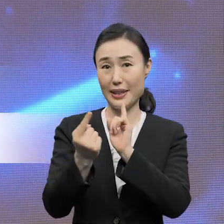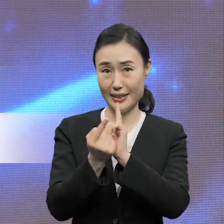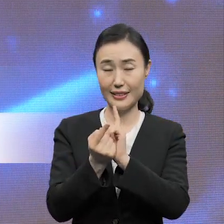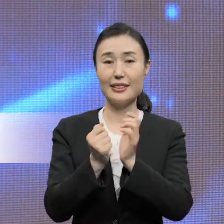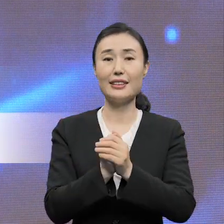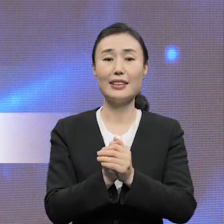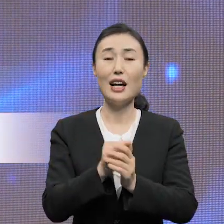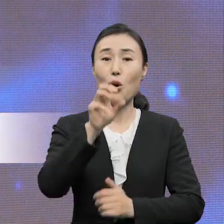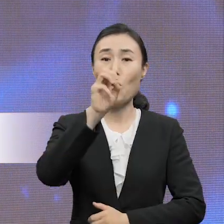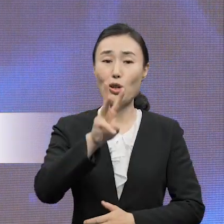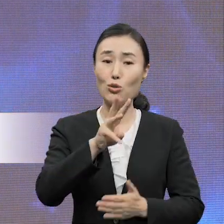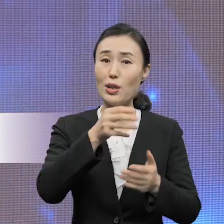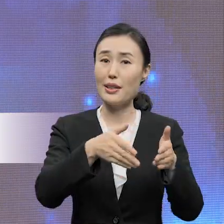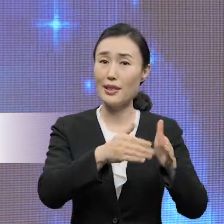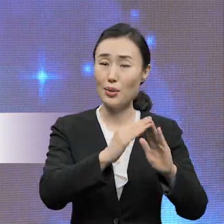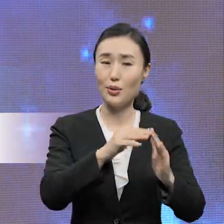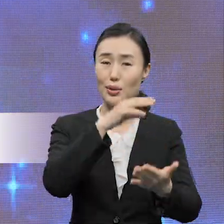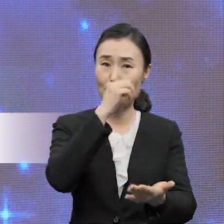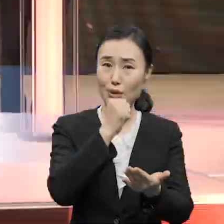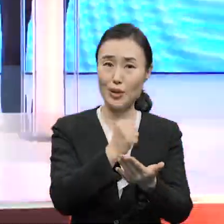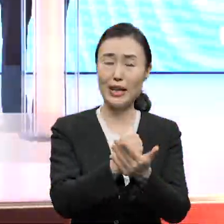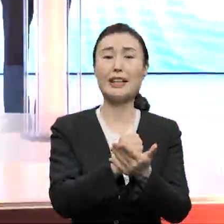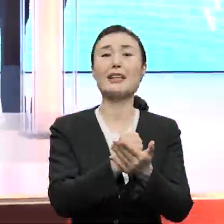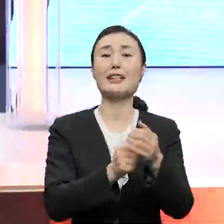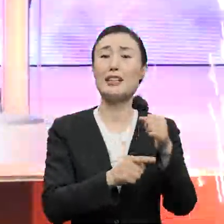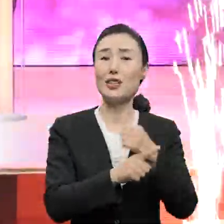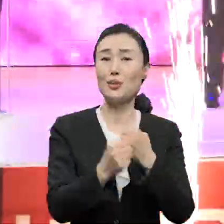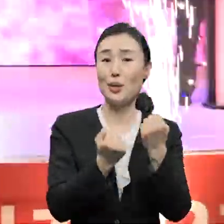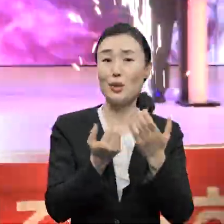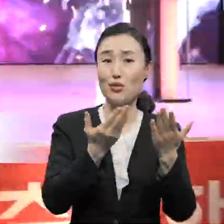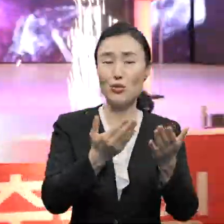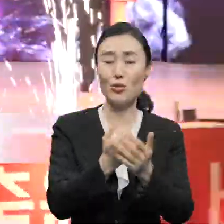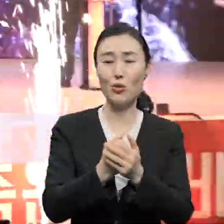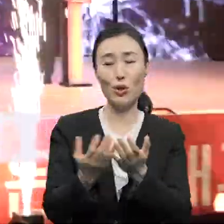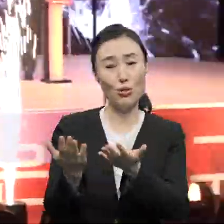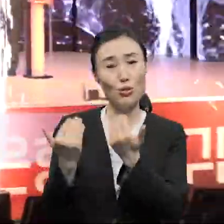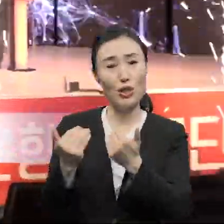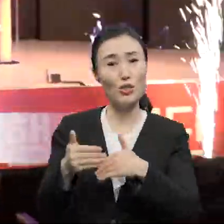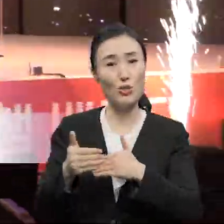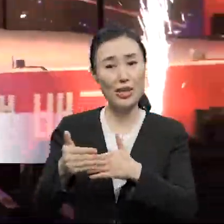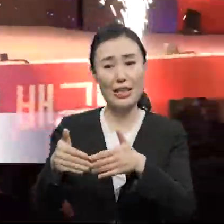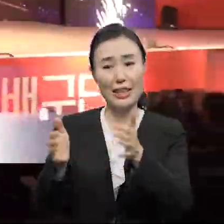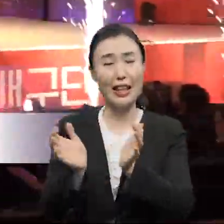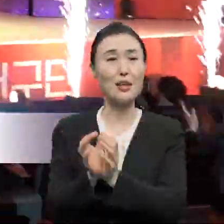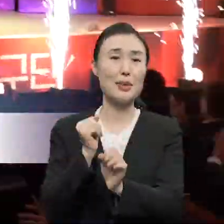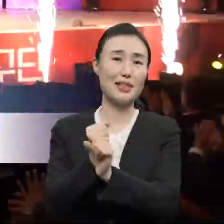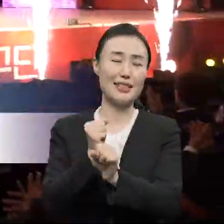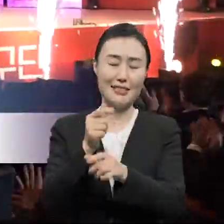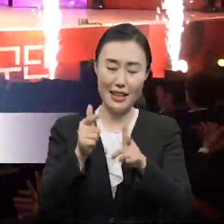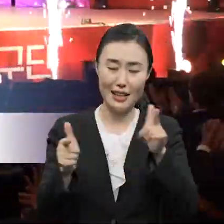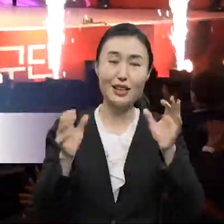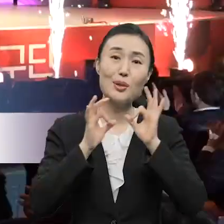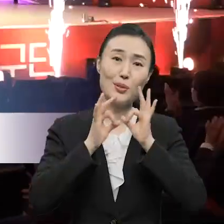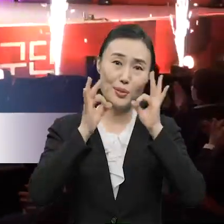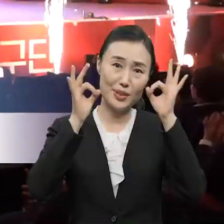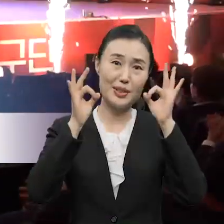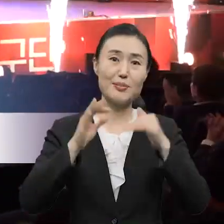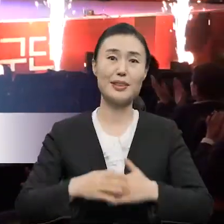만나 광주 연고의 타당성을 설명하고 유치 추진단을 꾸리는 등 다양한 노력을